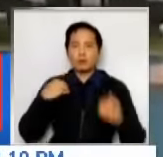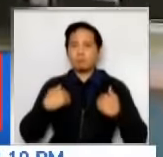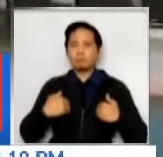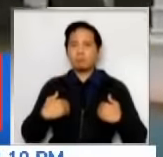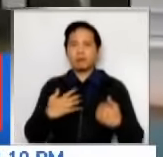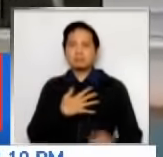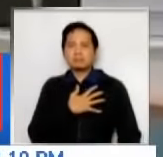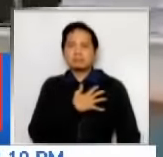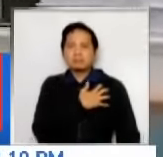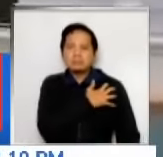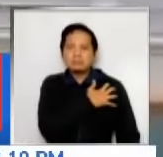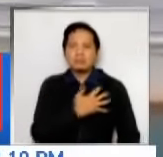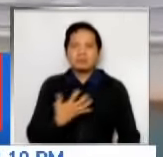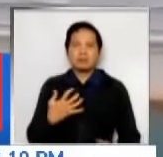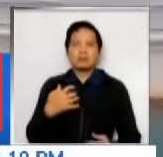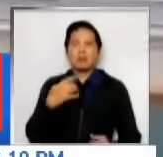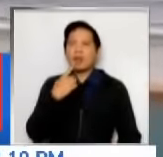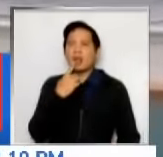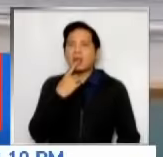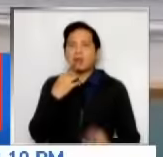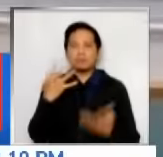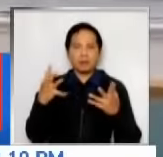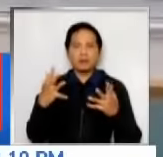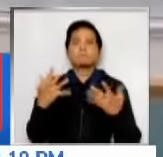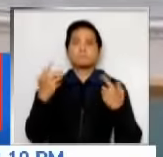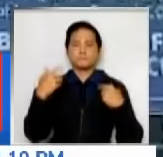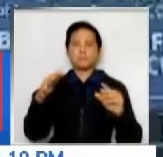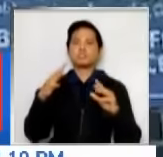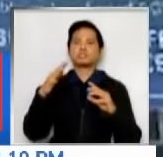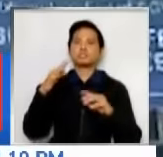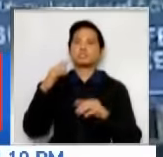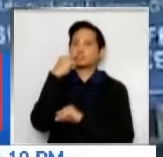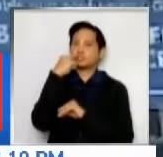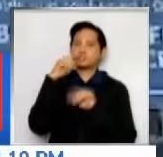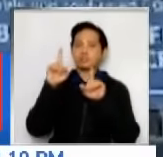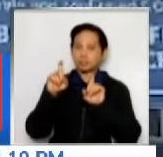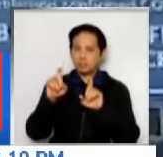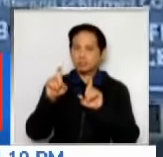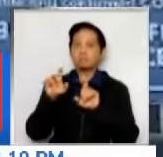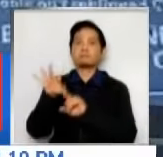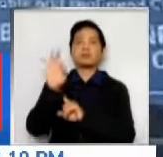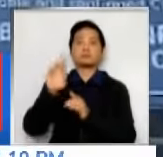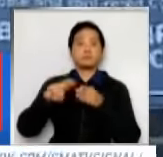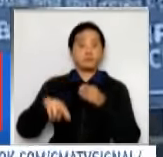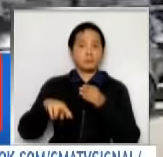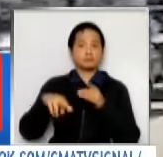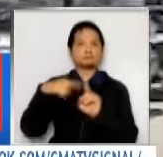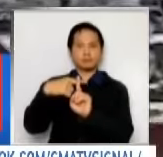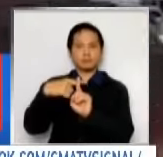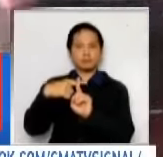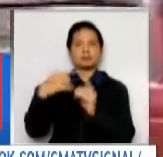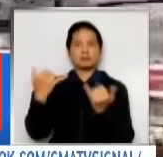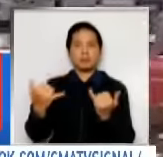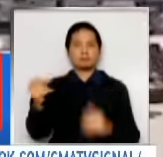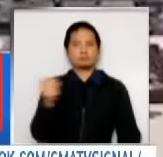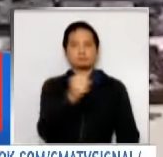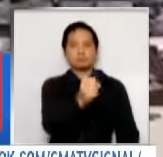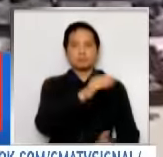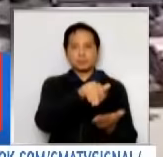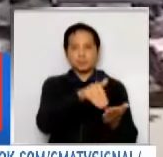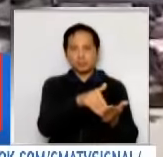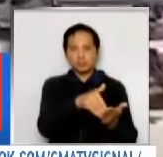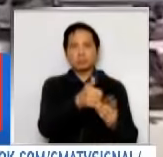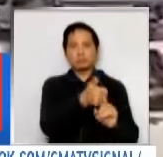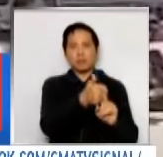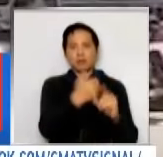panlasa kaya siya nagpa-swab test. Doon na lamang positibo siya sa virus. Nasa quarantine facility ang nurse at nagpapagaling. Dati nang